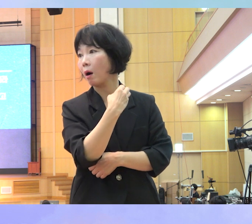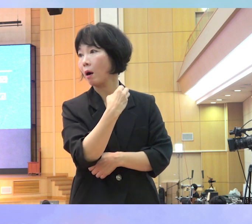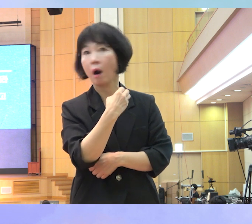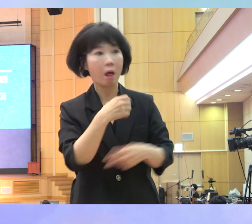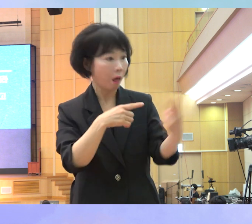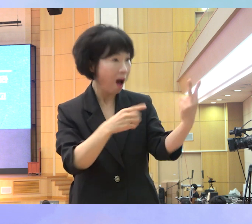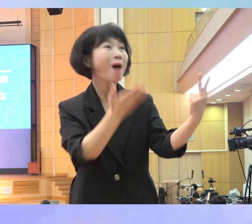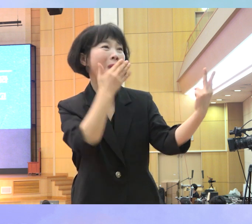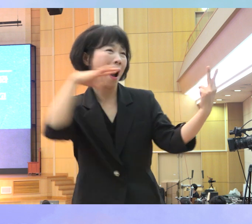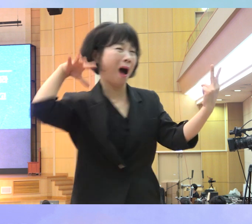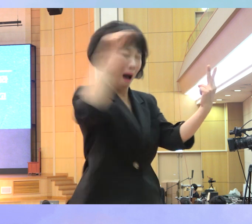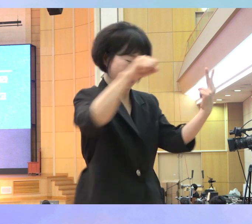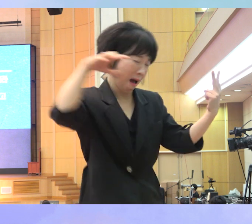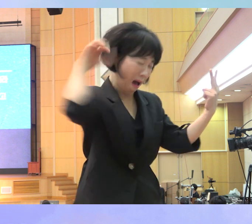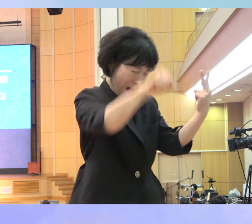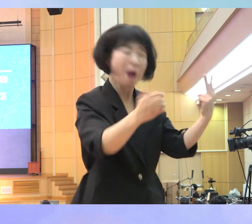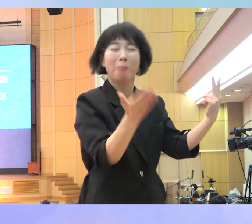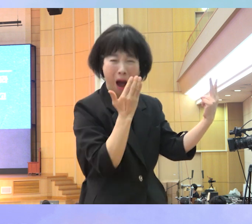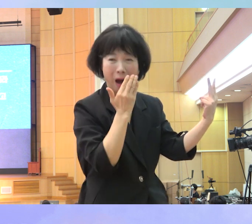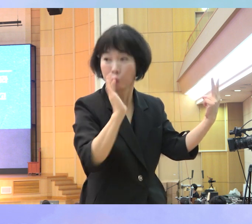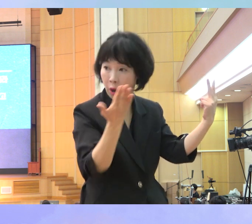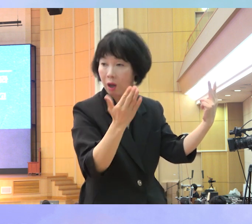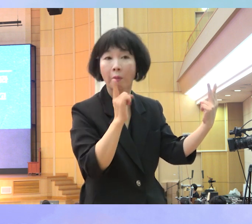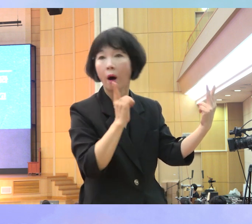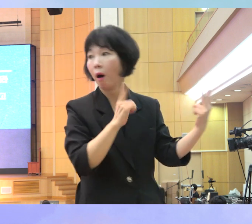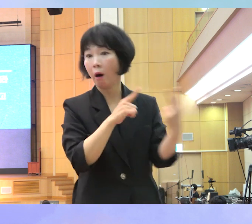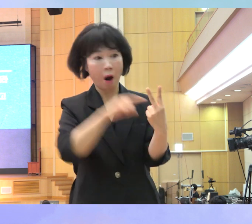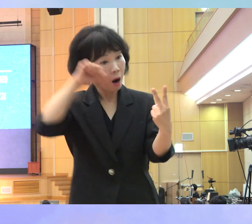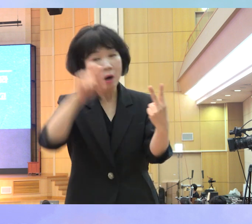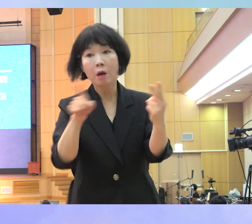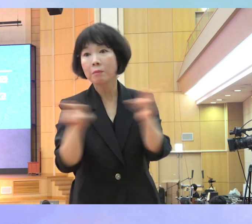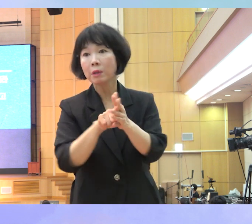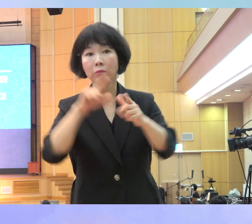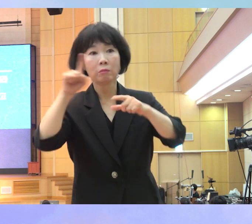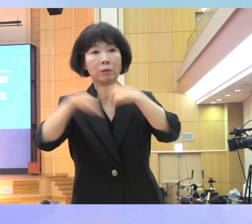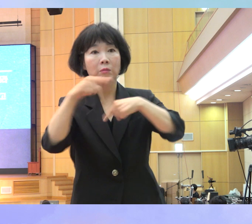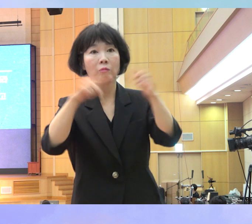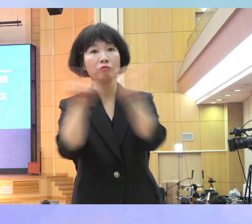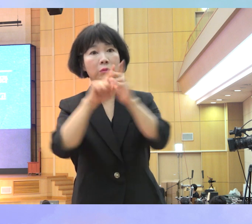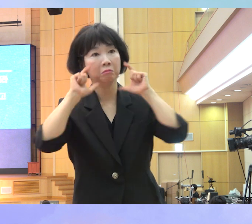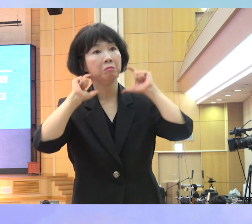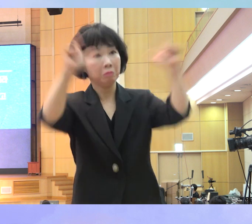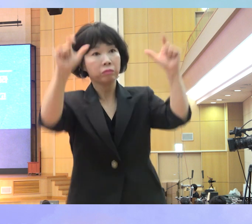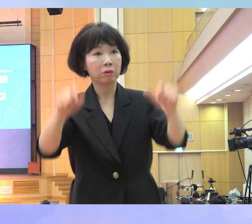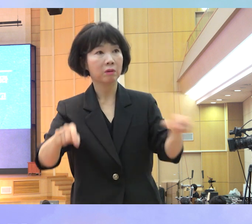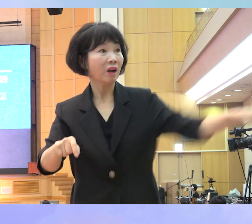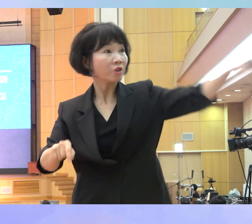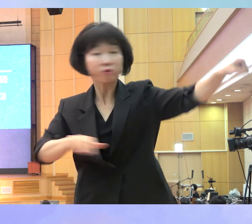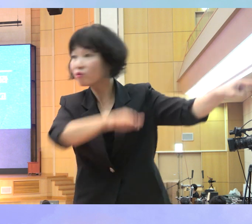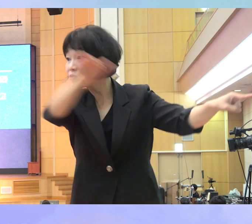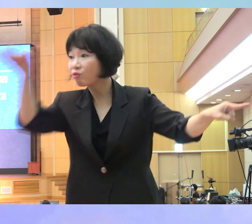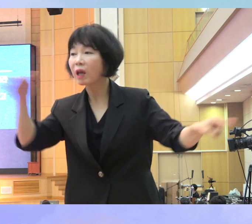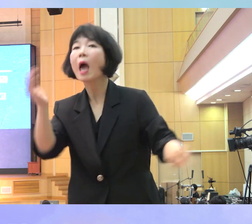째바리도 못 붙지요. 알아요. 그렇지만 믿음으로 뭐 하는 거예요? 그들은 우리의